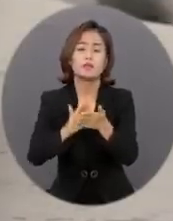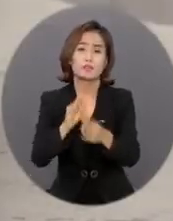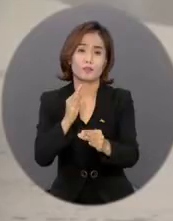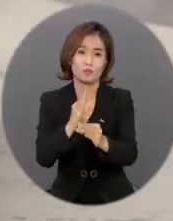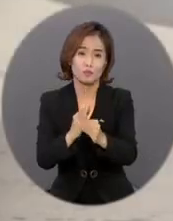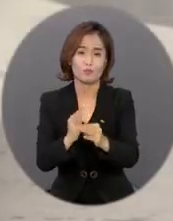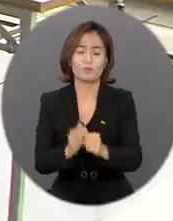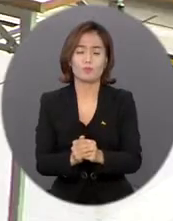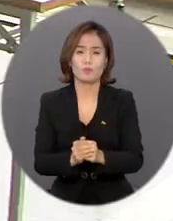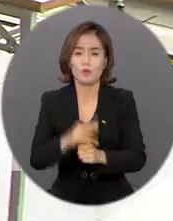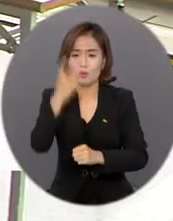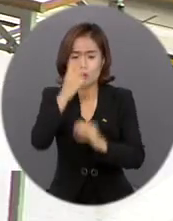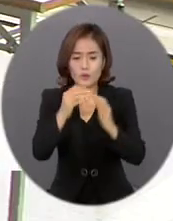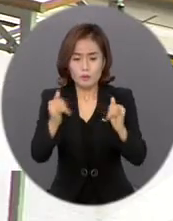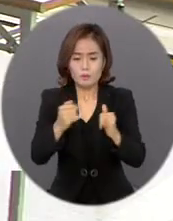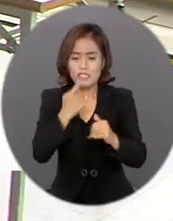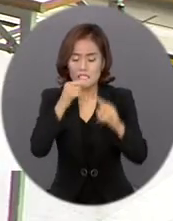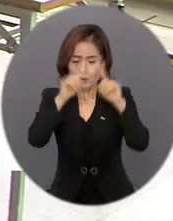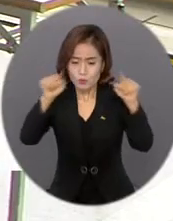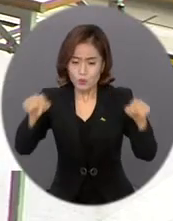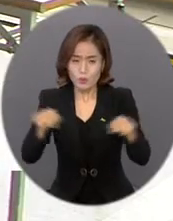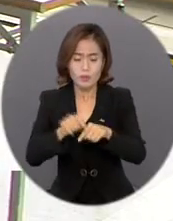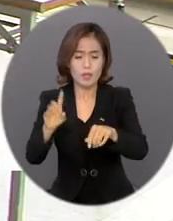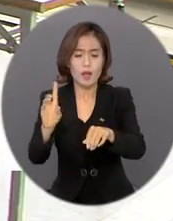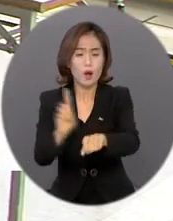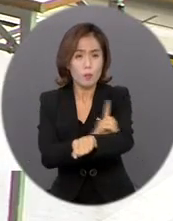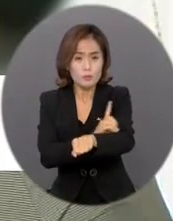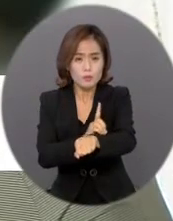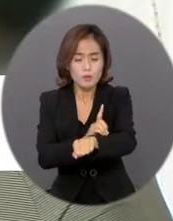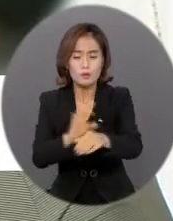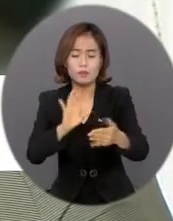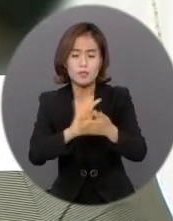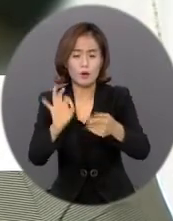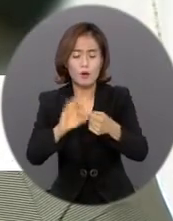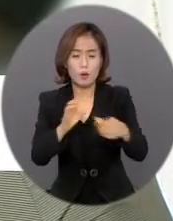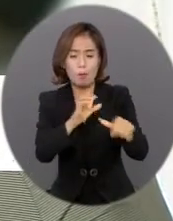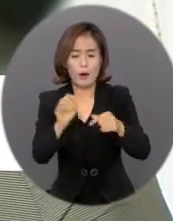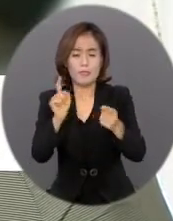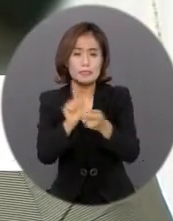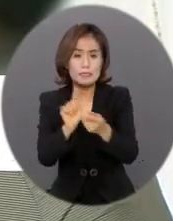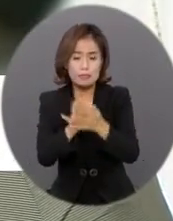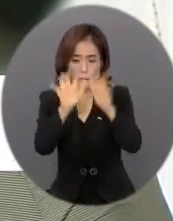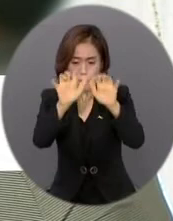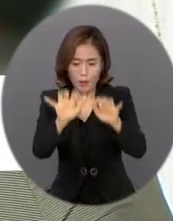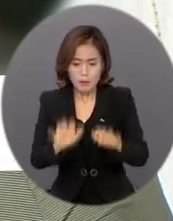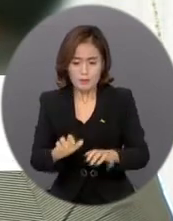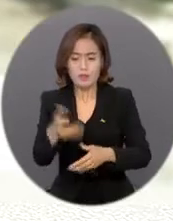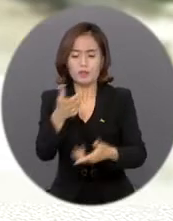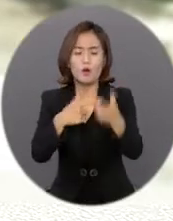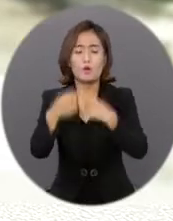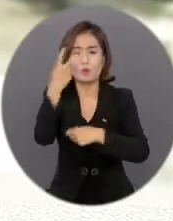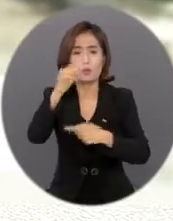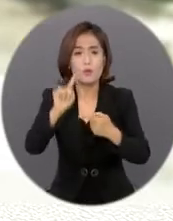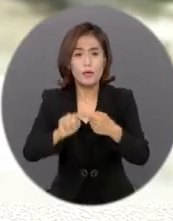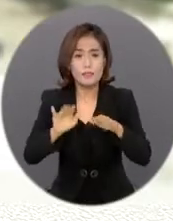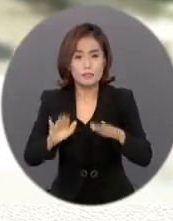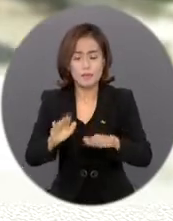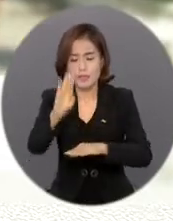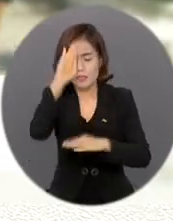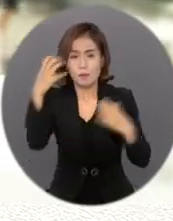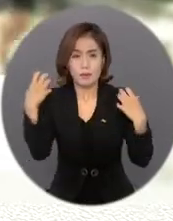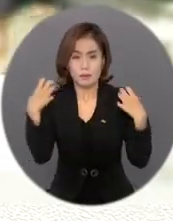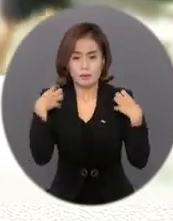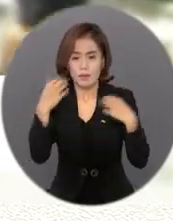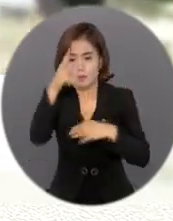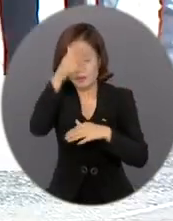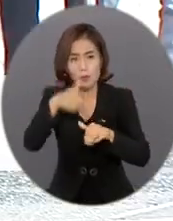때문입니다. 조사관들이 종이나 파워포인트에 그림을 그리고 엑셀 정보를 손으로 입력하는 방식의 역학조사가 질병청에